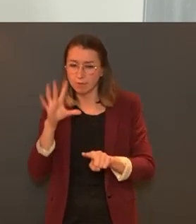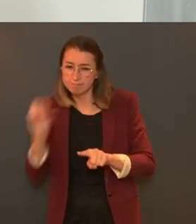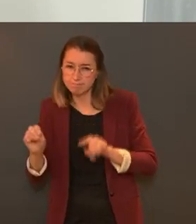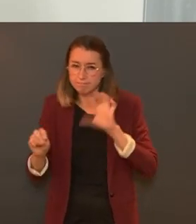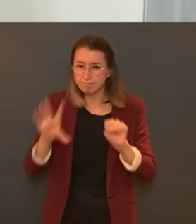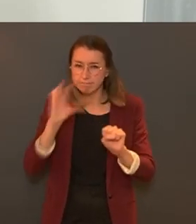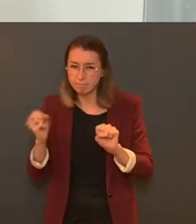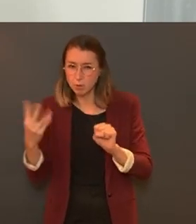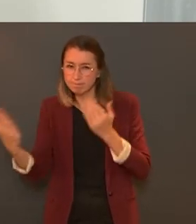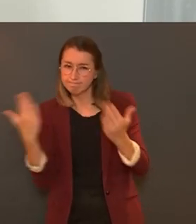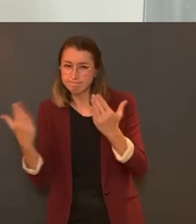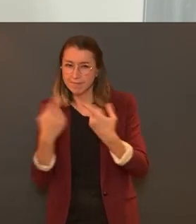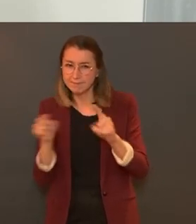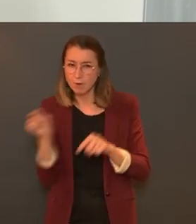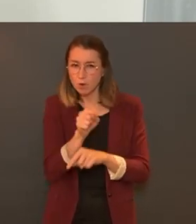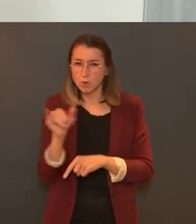notamment disponibles sur le site